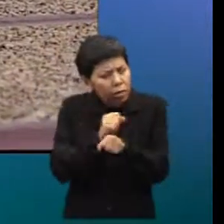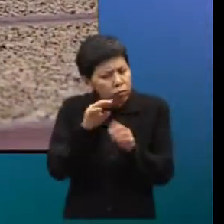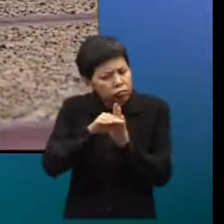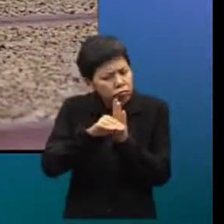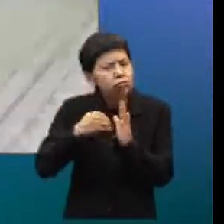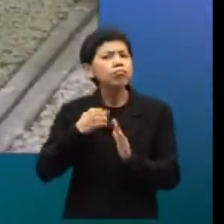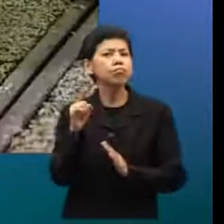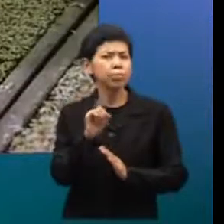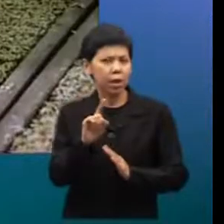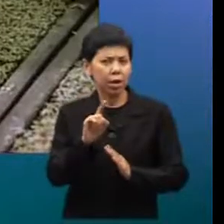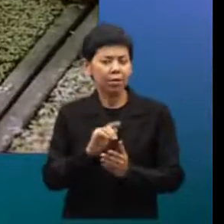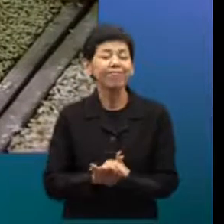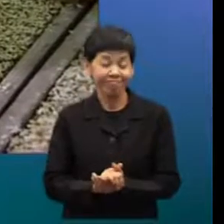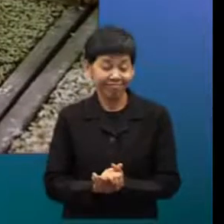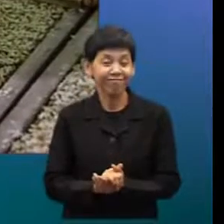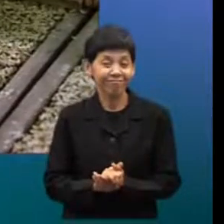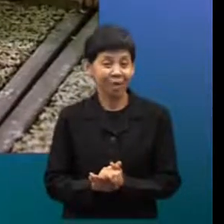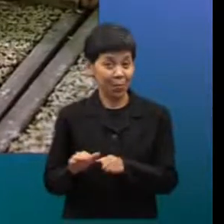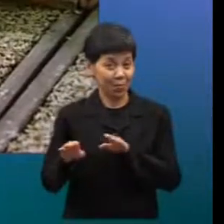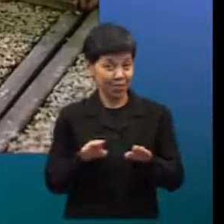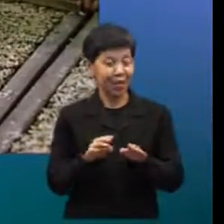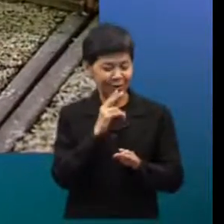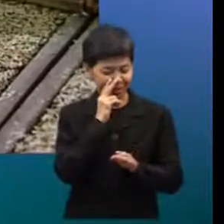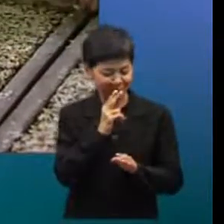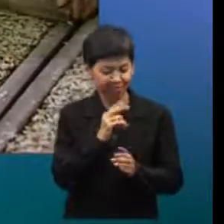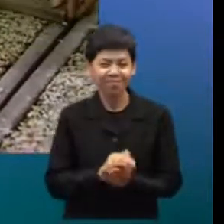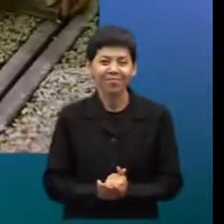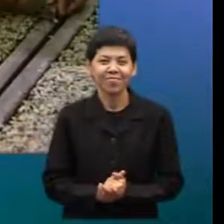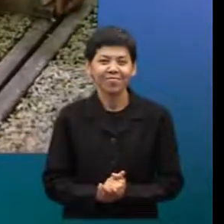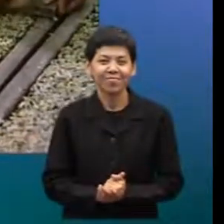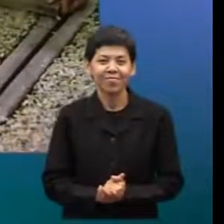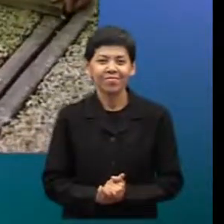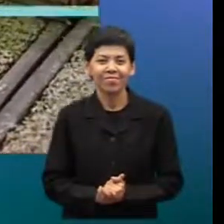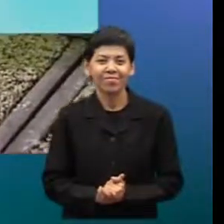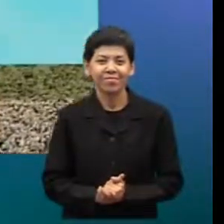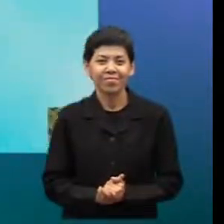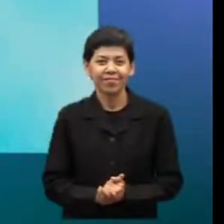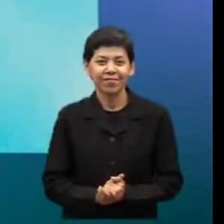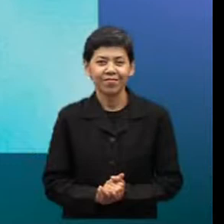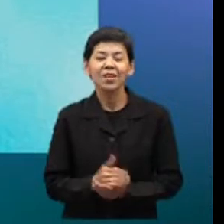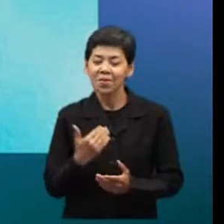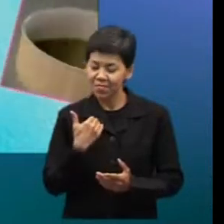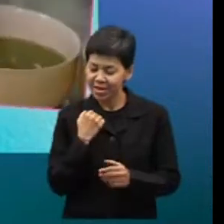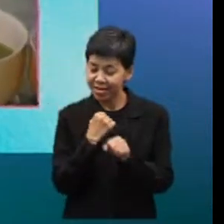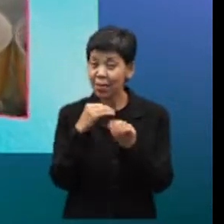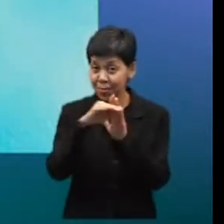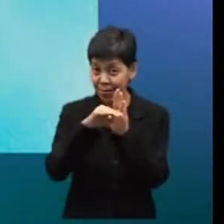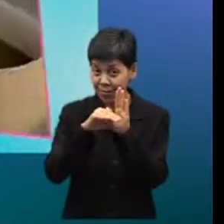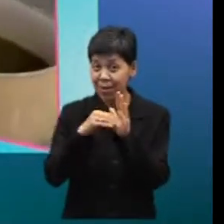อะไรบ้างถ้าพร้อมแล้วเราไปดูกันเลยครับส่วนผสมของกระยาศาสตร์น้